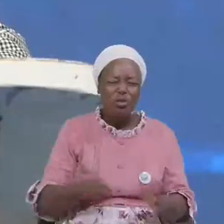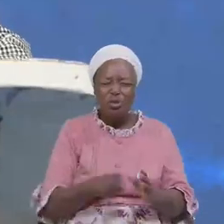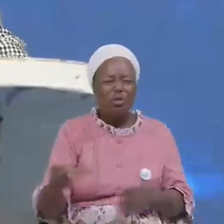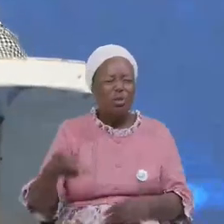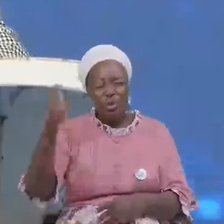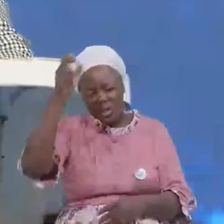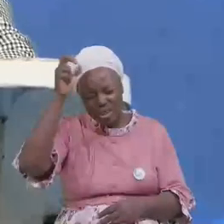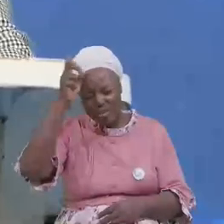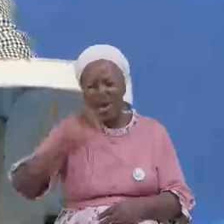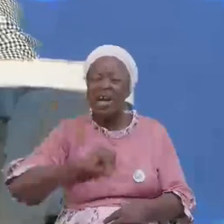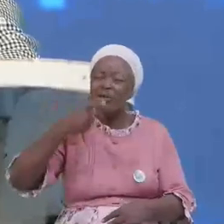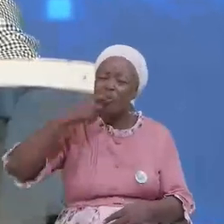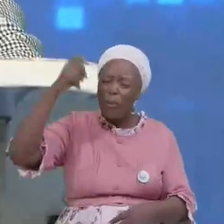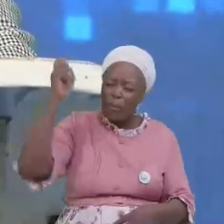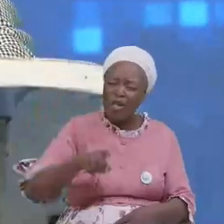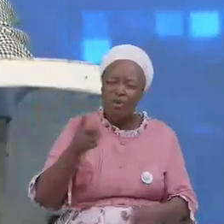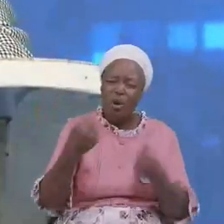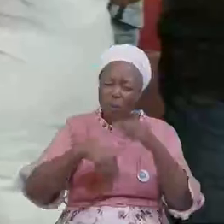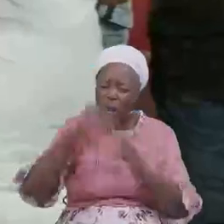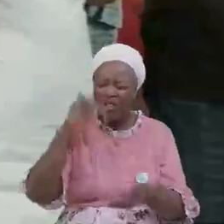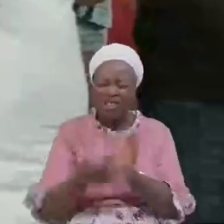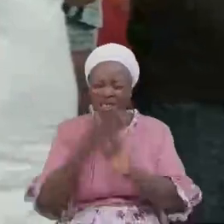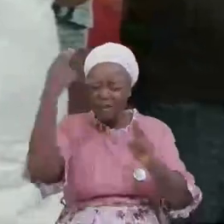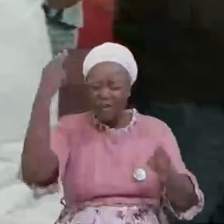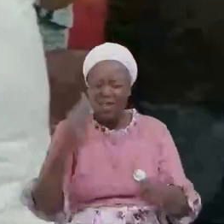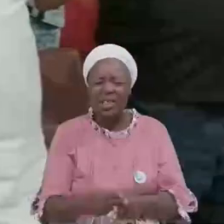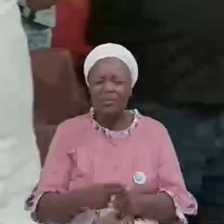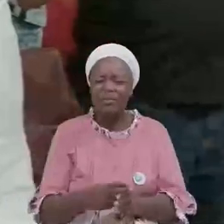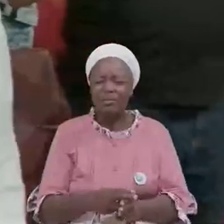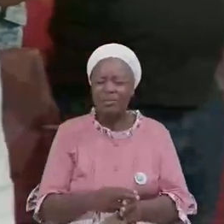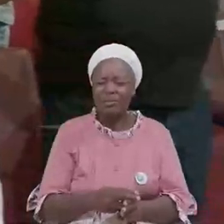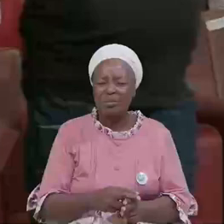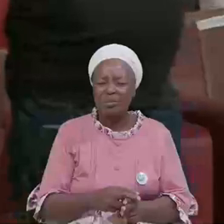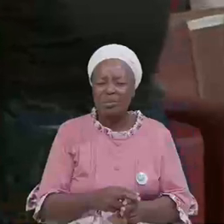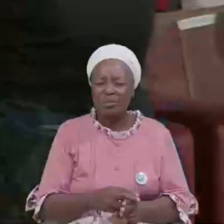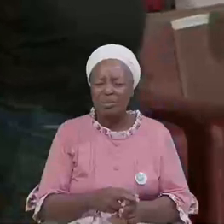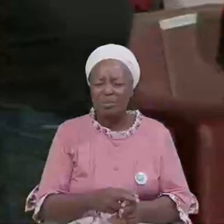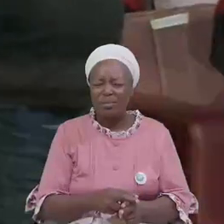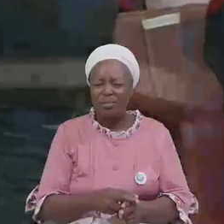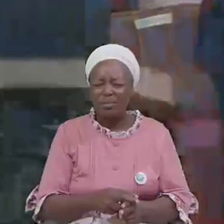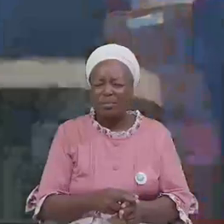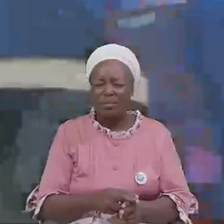vous commande, sortez au nom de Jésus.